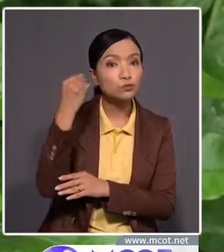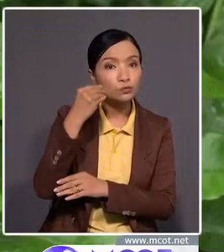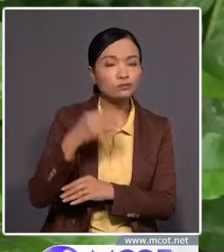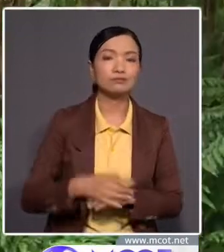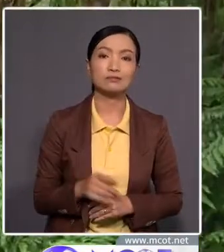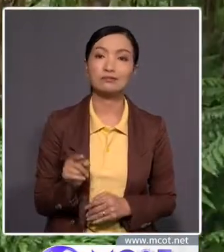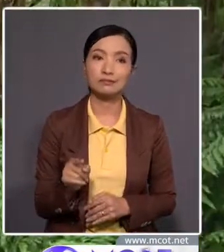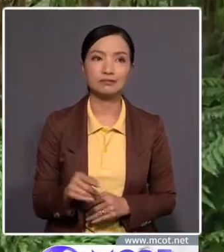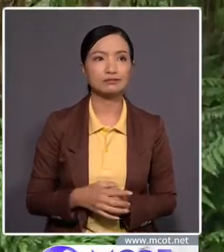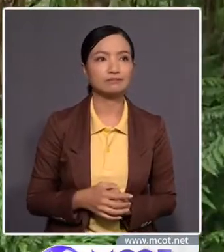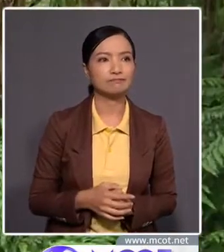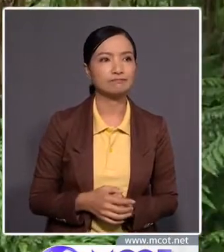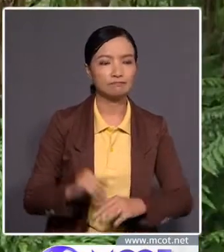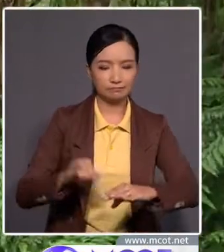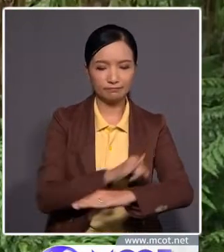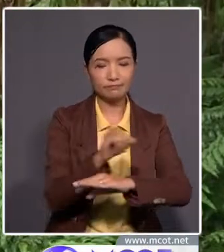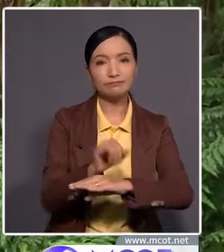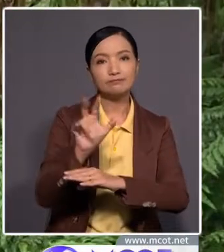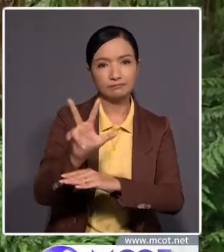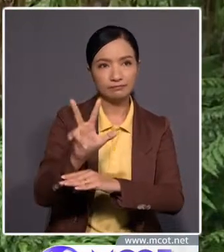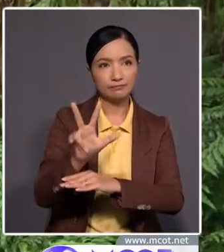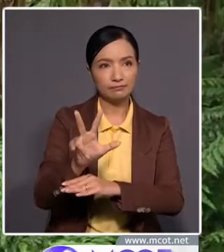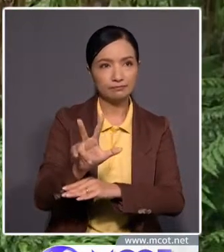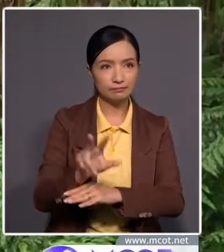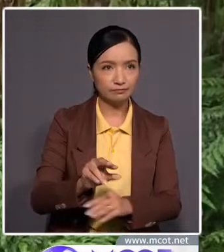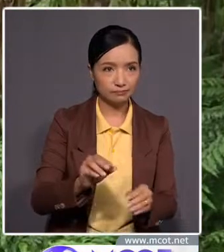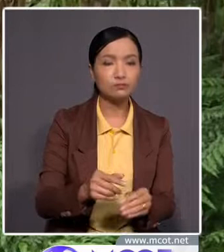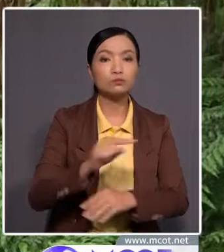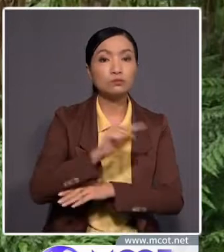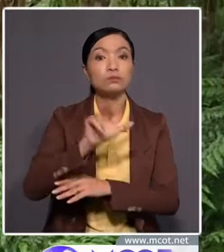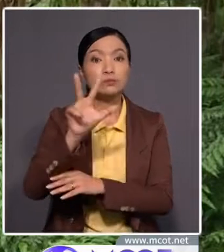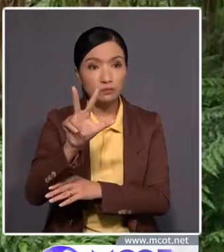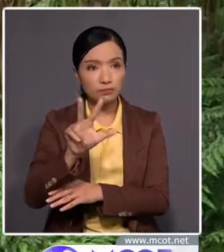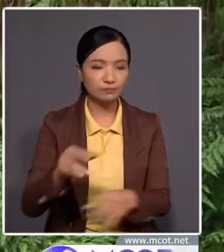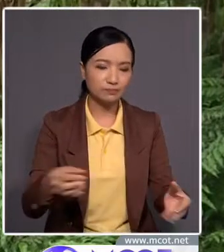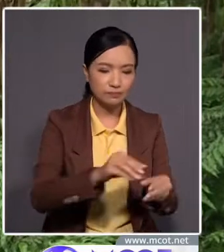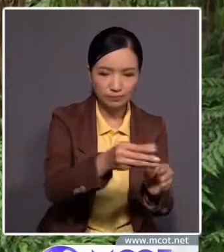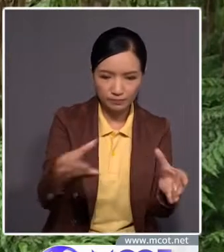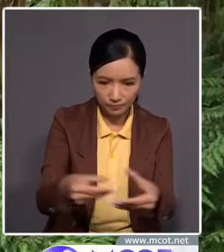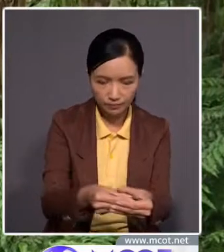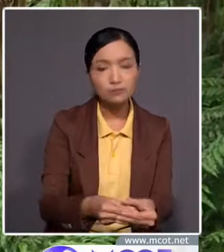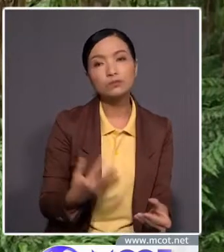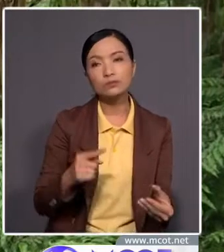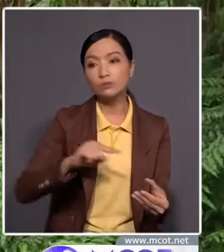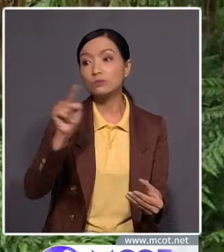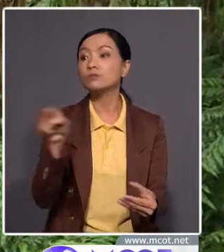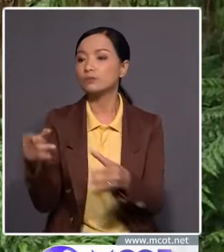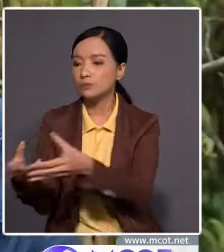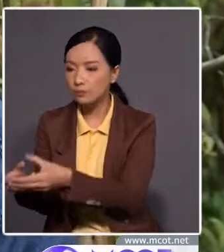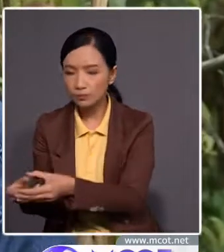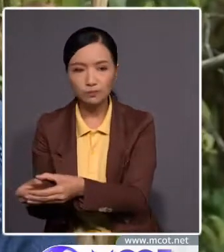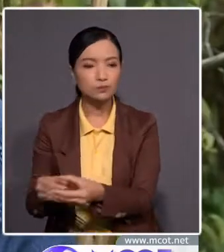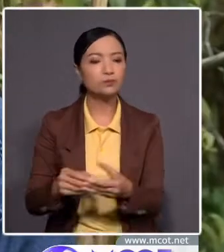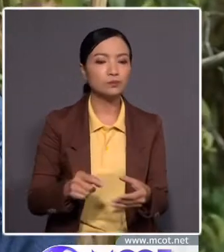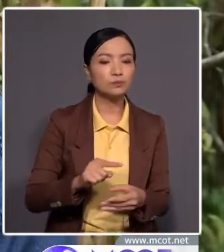กผักกูดอย่างเงี้ยในพื้นที่3ไร่เพราะพันนี้จะยอดทุก3วัน ก็วนกันเป็น1 2 3 1 2 3ไปเรื่อยๆ ใช่ครับ